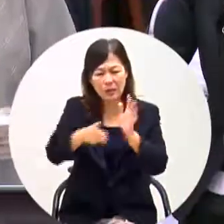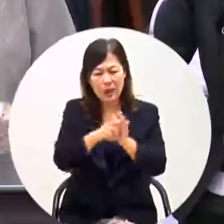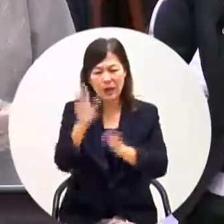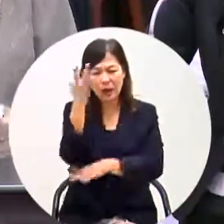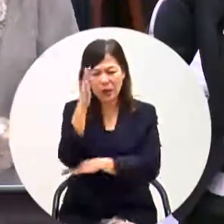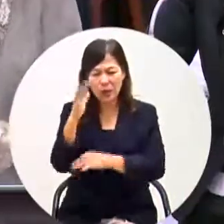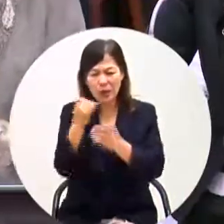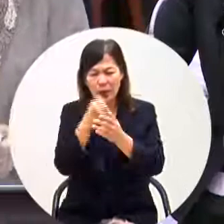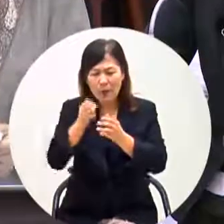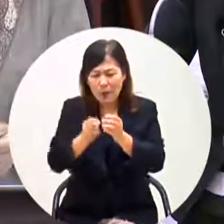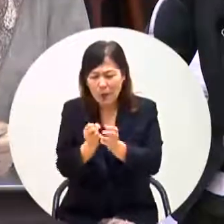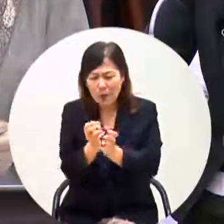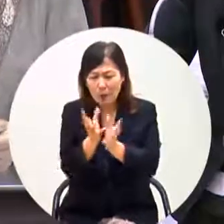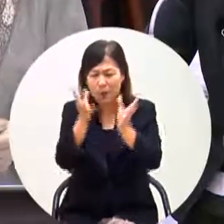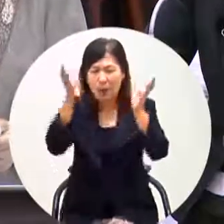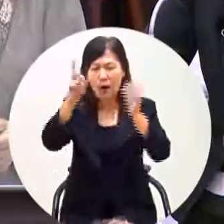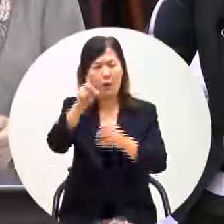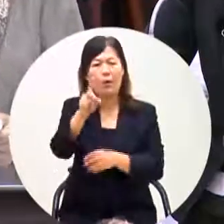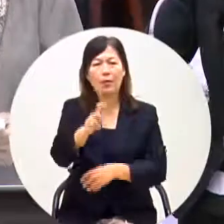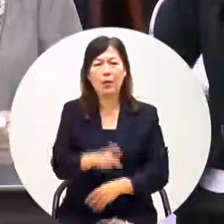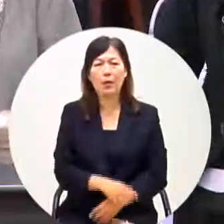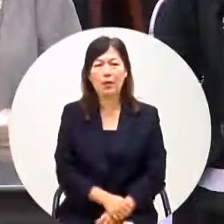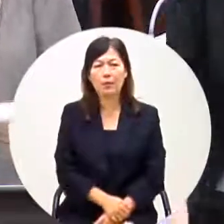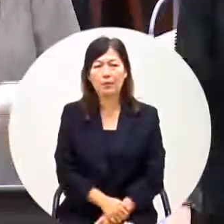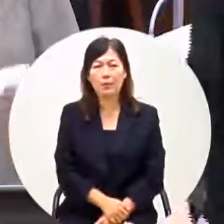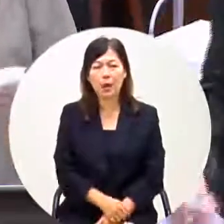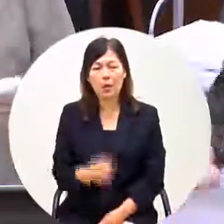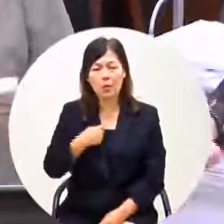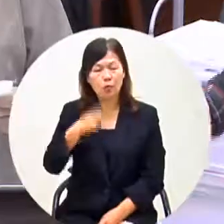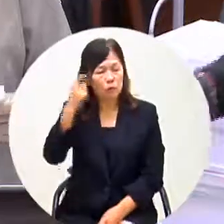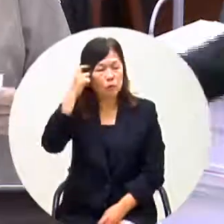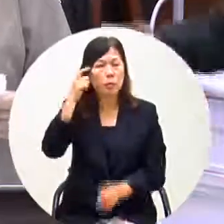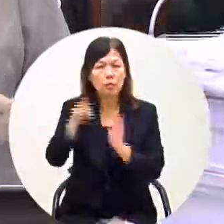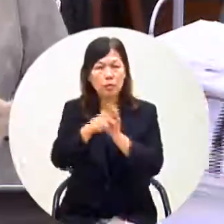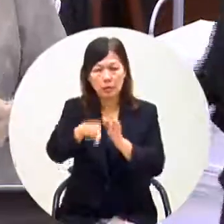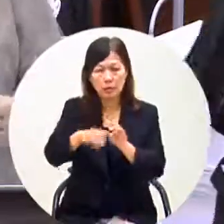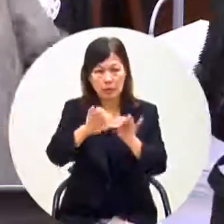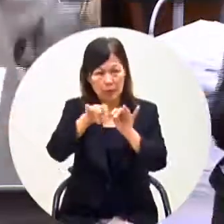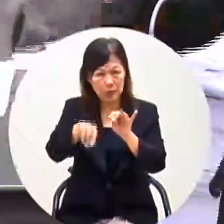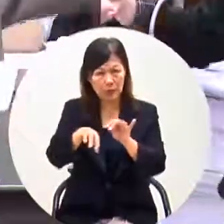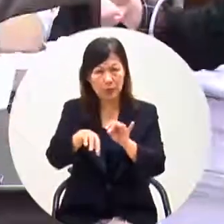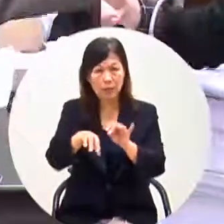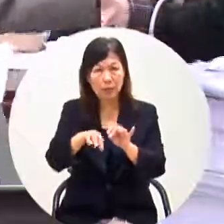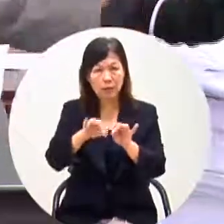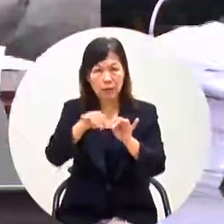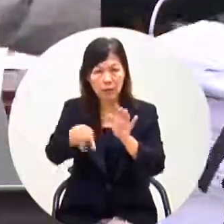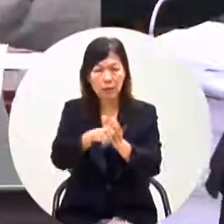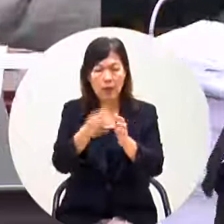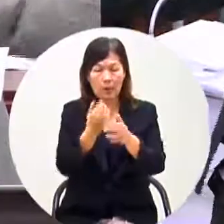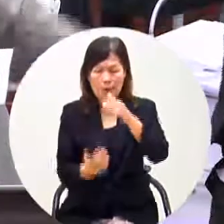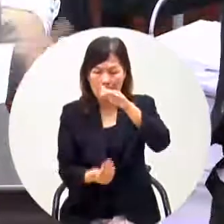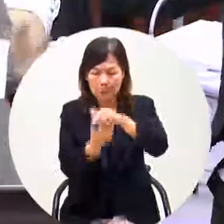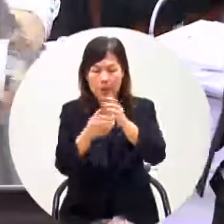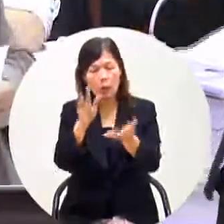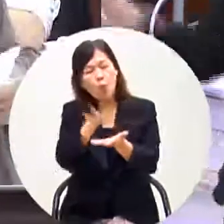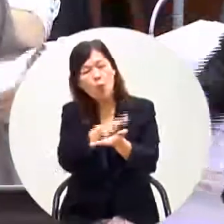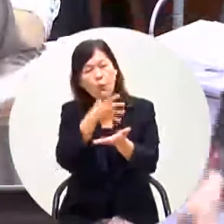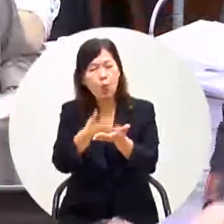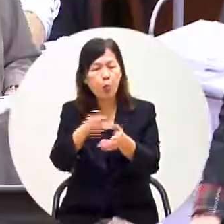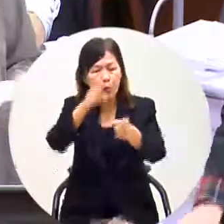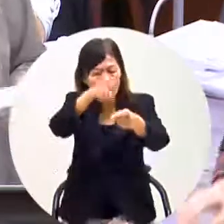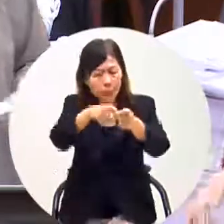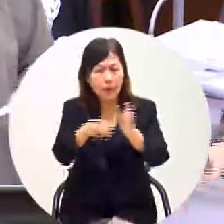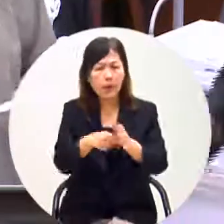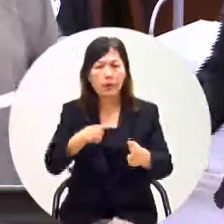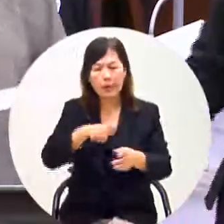嘛。但是我是感觉讲，伫迄个所在，要安怎达到休闲的目的？我希望我们的阳光处，我们的